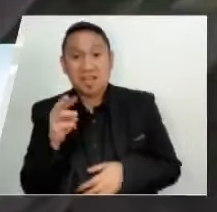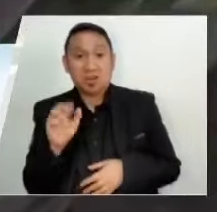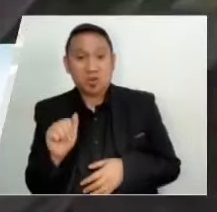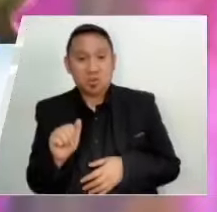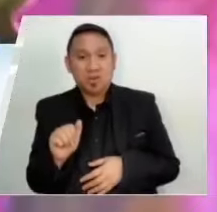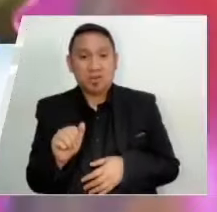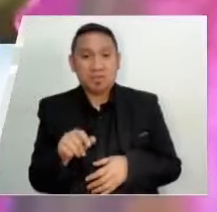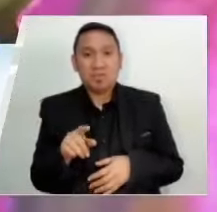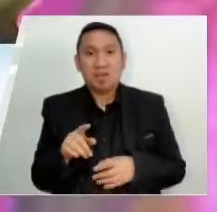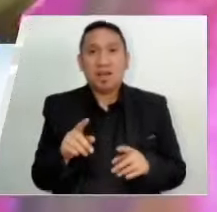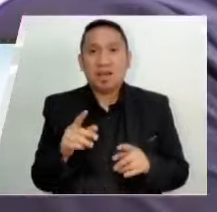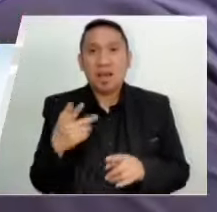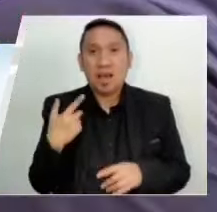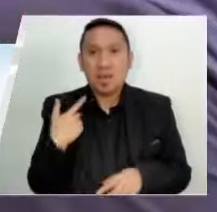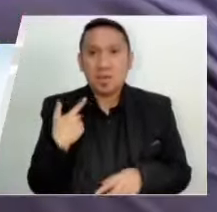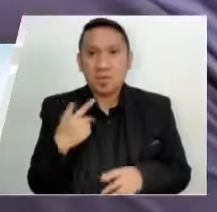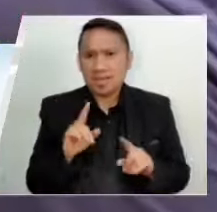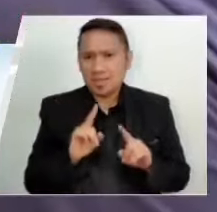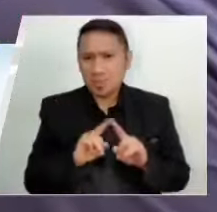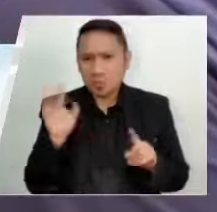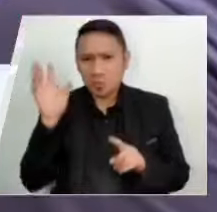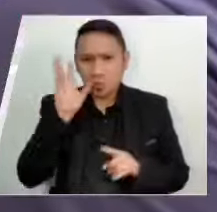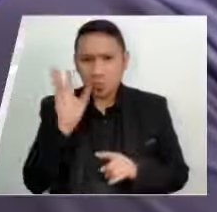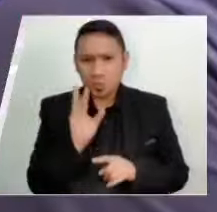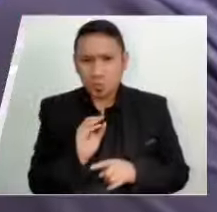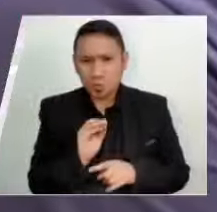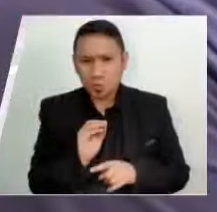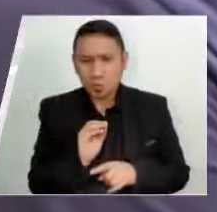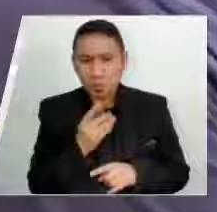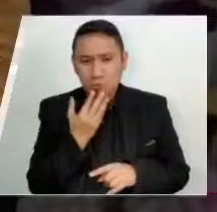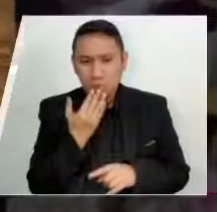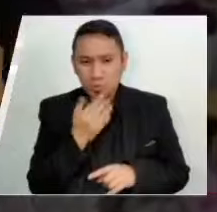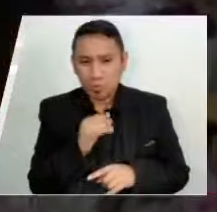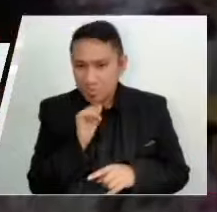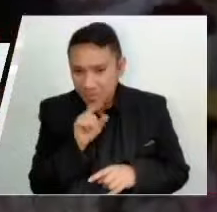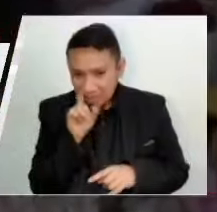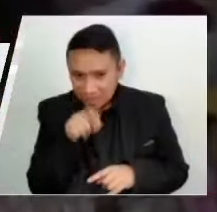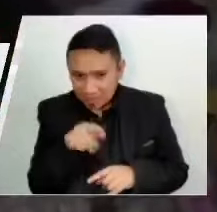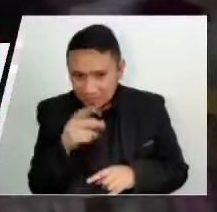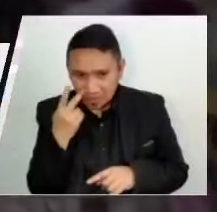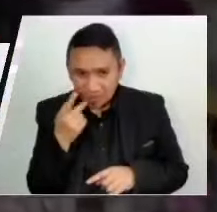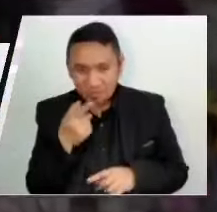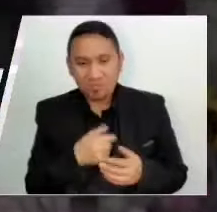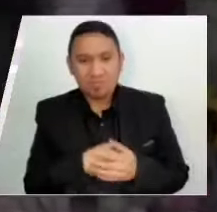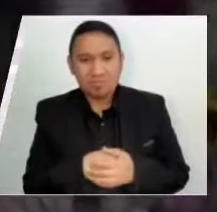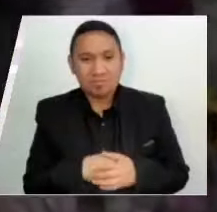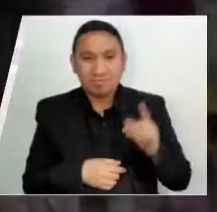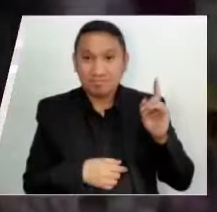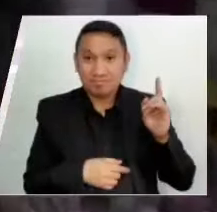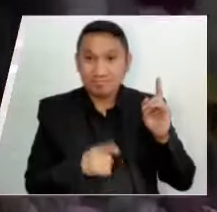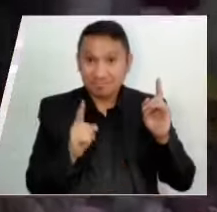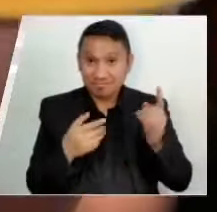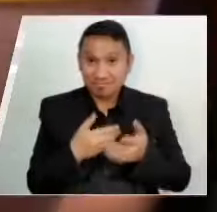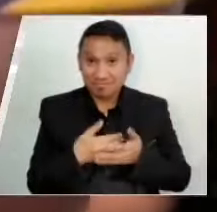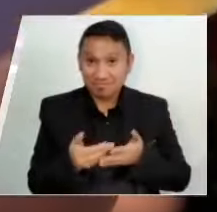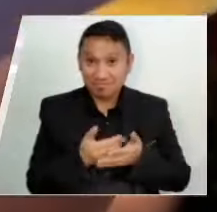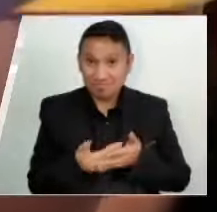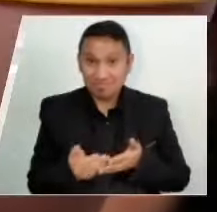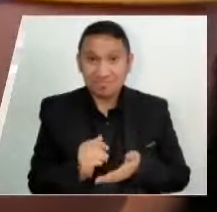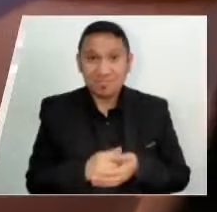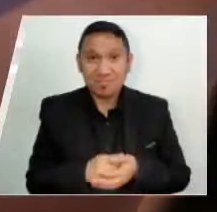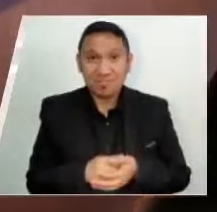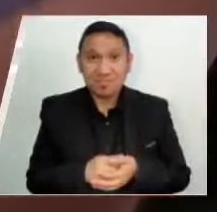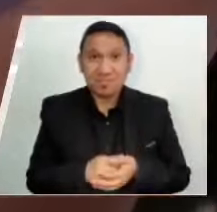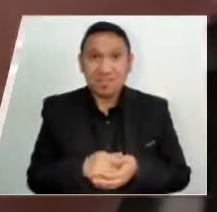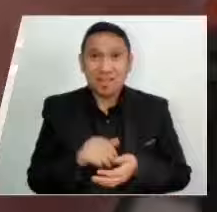pati itong may kakaibang kulay. Hindi mo na kailangan mamili ng kulay. Nandiyan na lahat. Ang mamimili namang si Enrico, A for effort